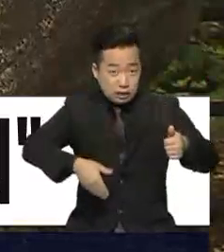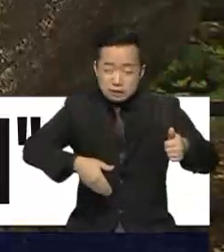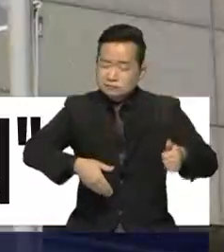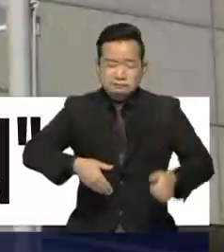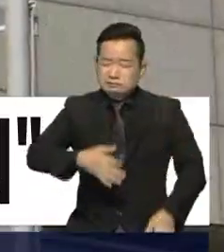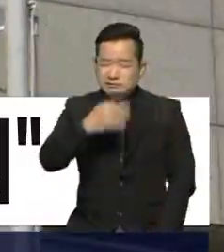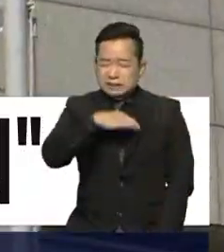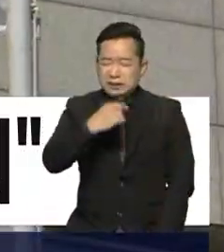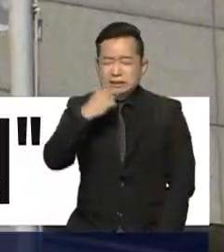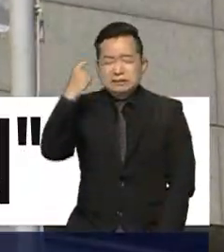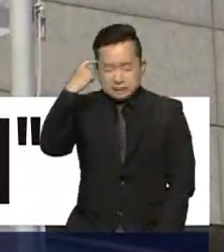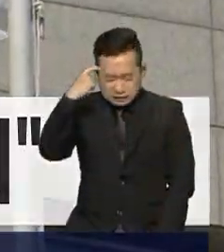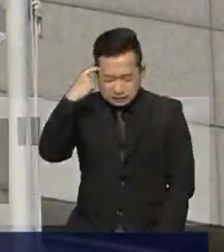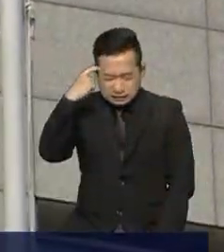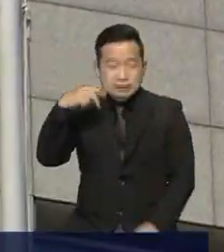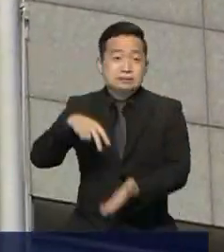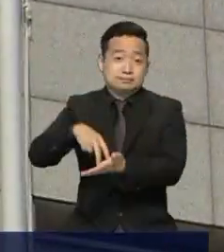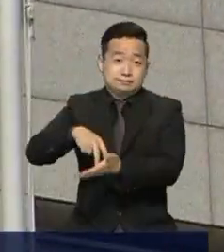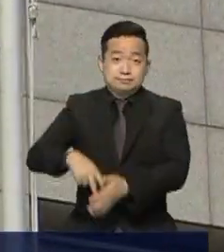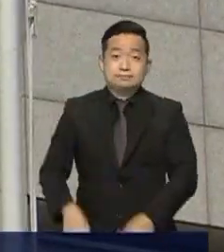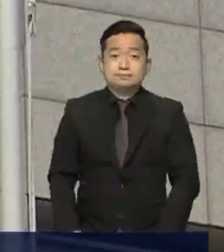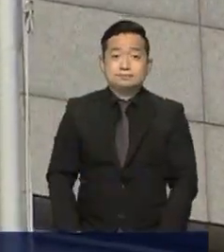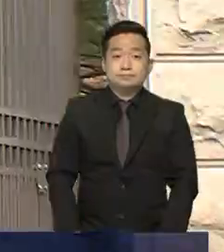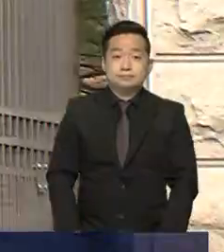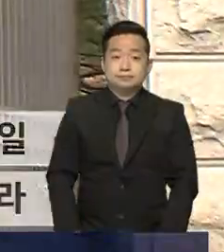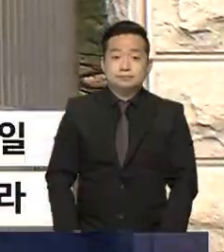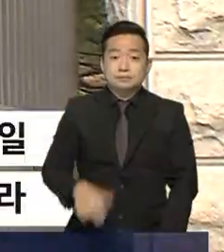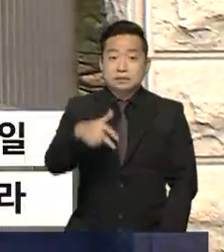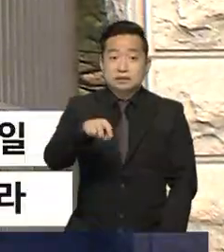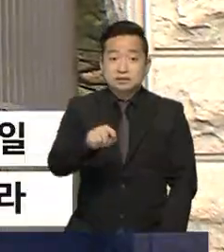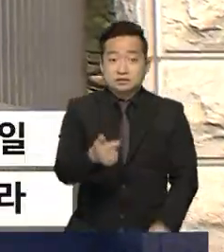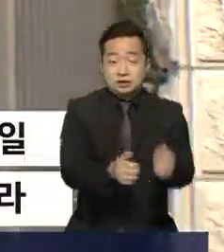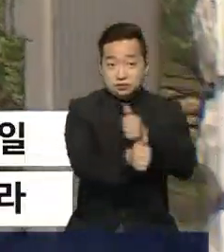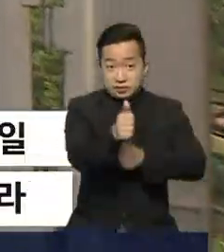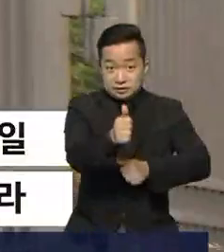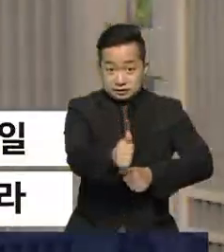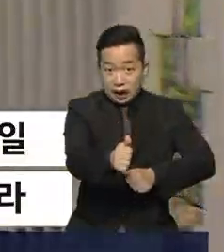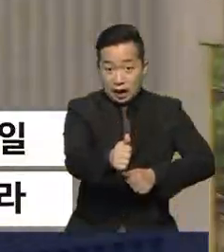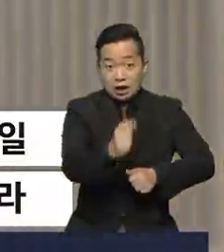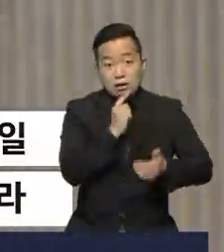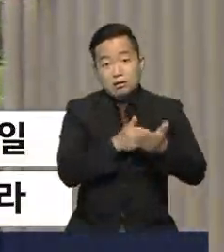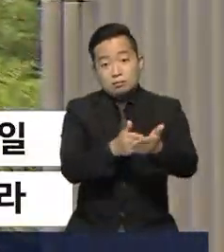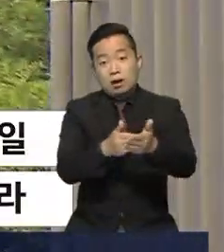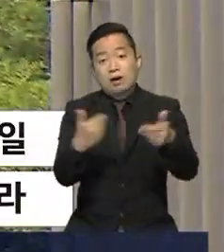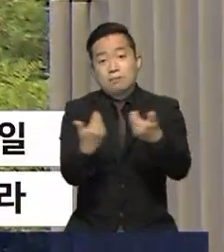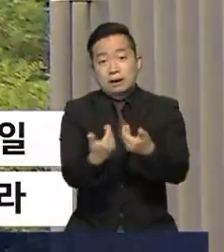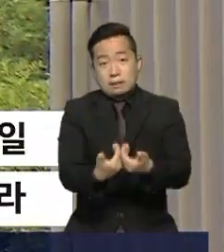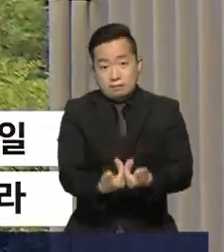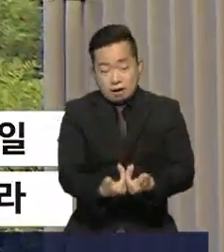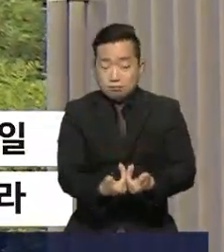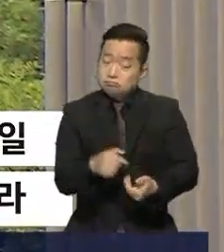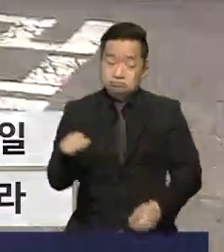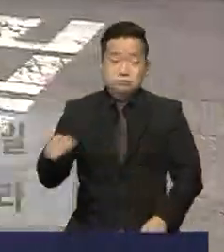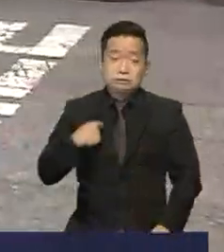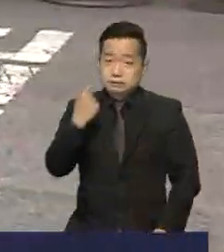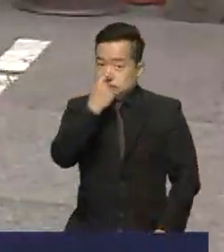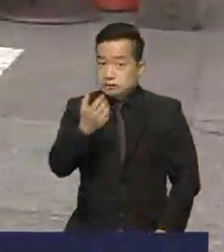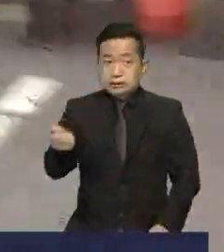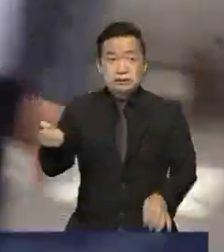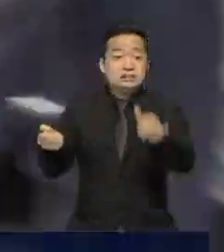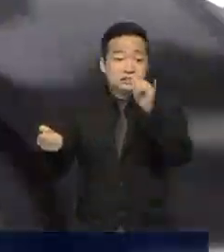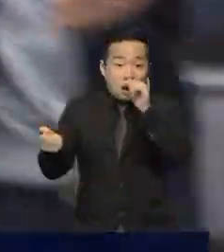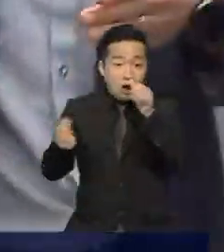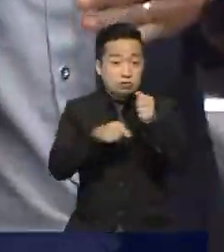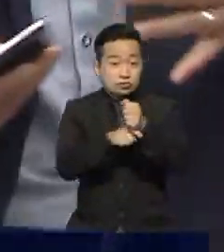없을 거라고 판단했다는 입장입니다. 또 전 위원장의 주장을 반박할 만한 충분한 증거가 있어 직접 조사